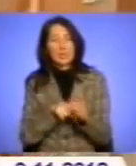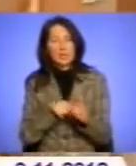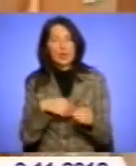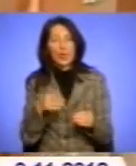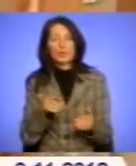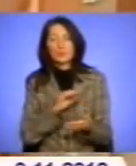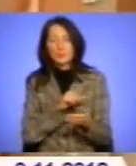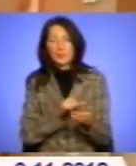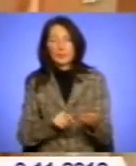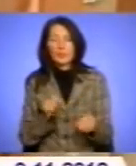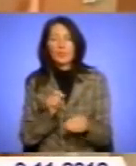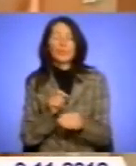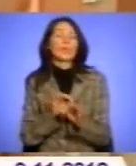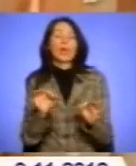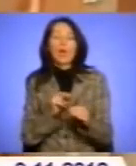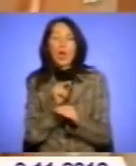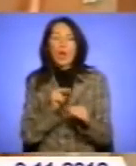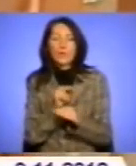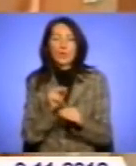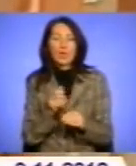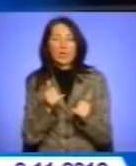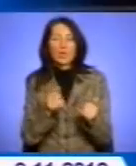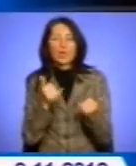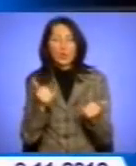сучасної патріотичної інтелігенції.